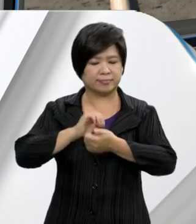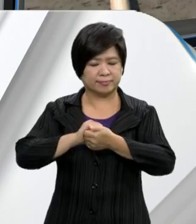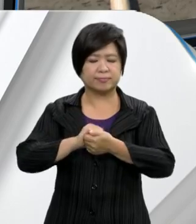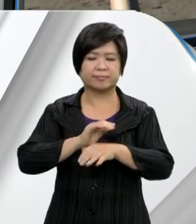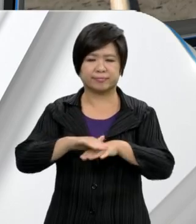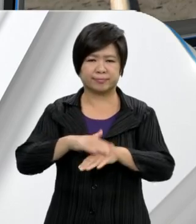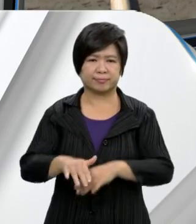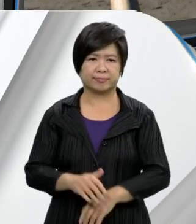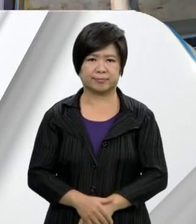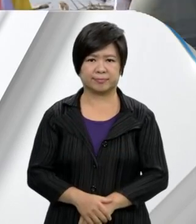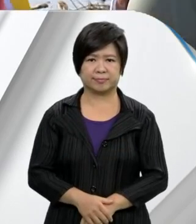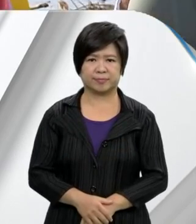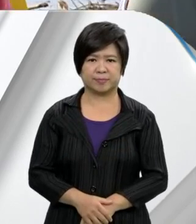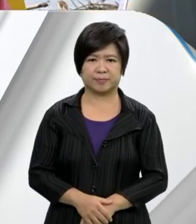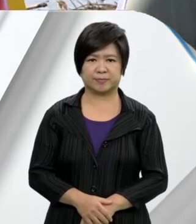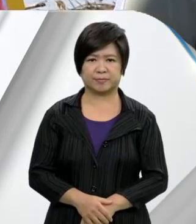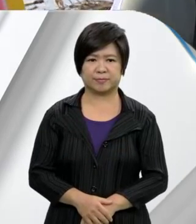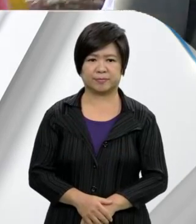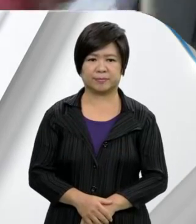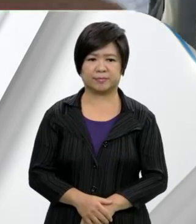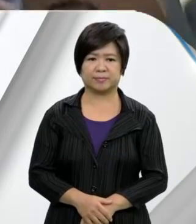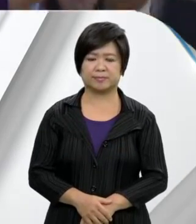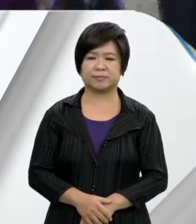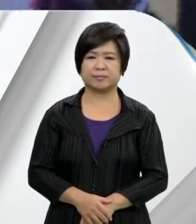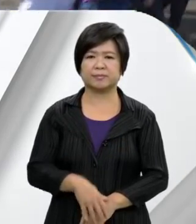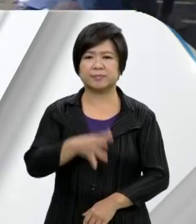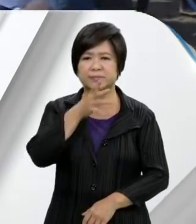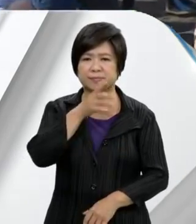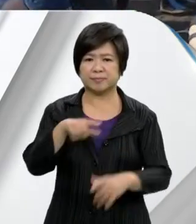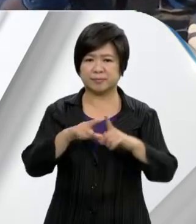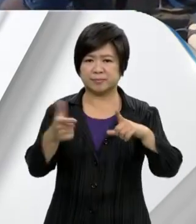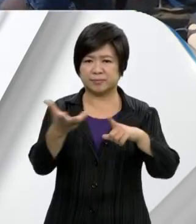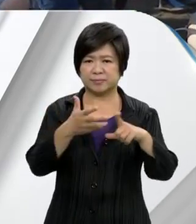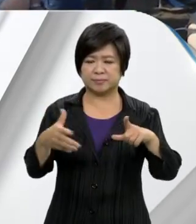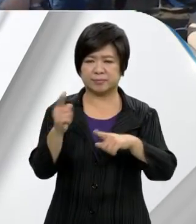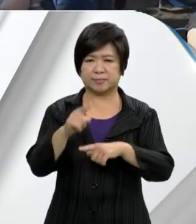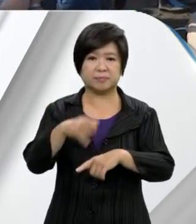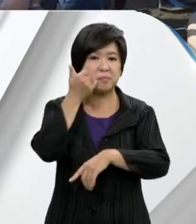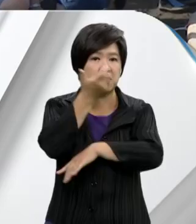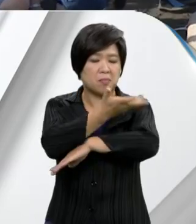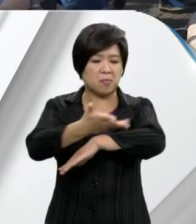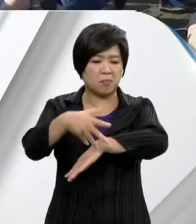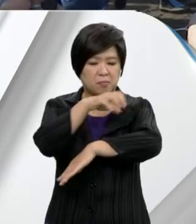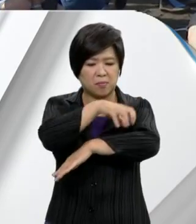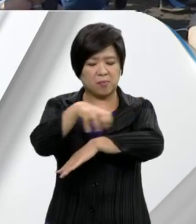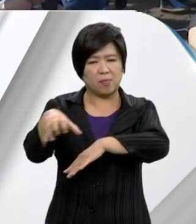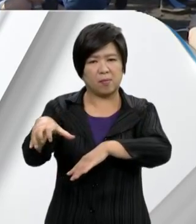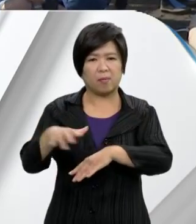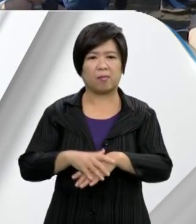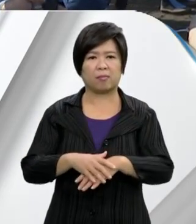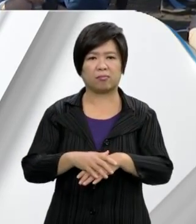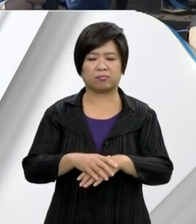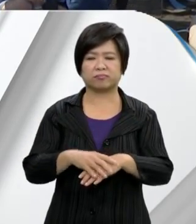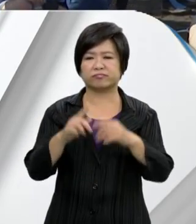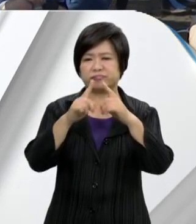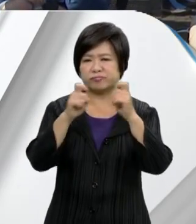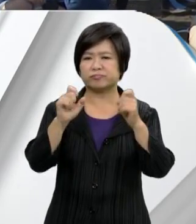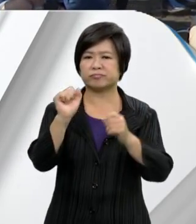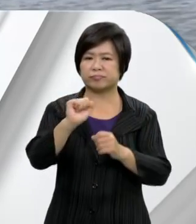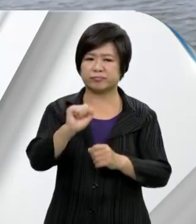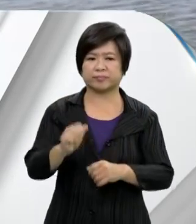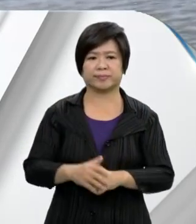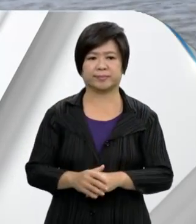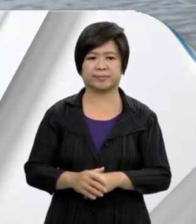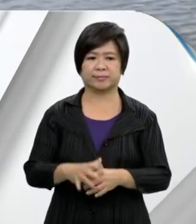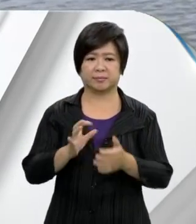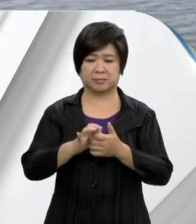果来处理。 大谈早教，不要说再见。 环保团体人士台上喊口号，外民